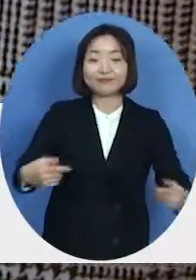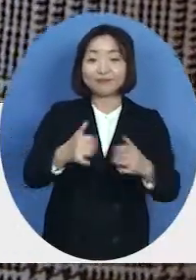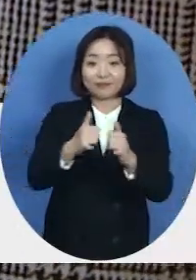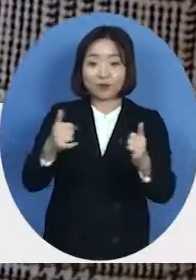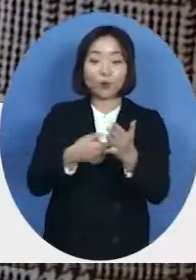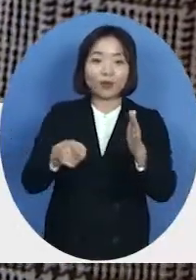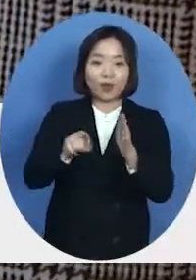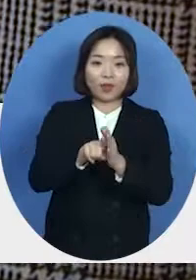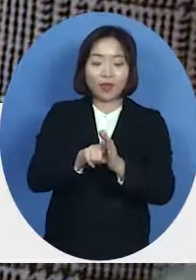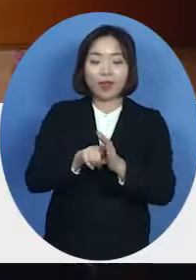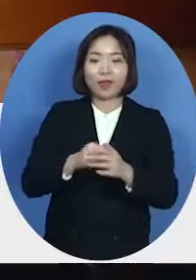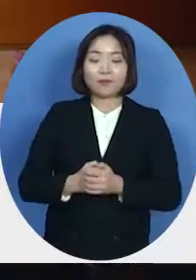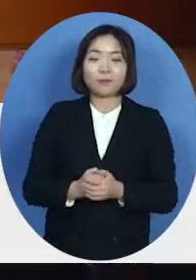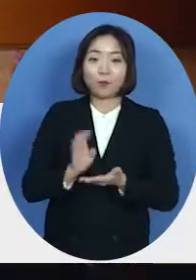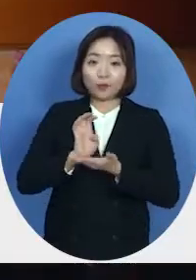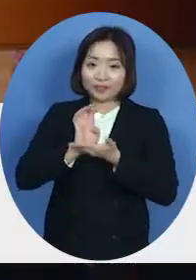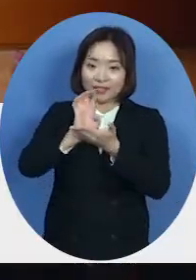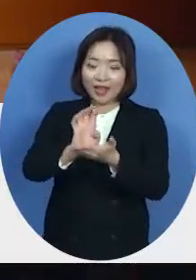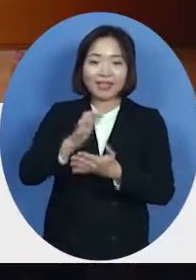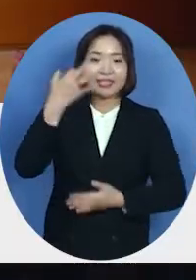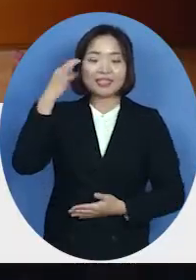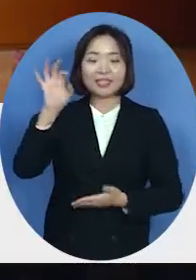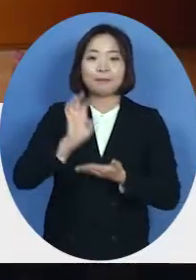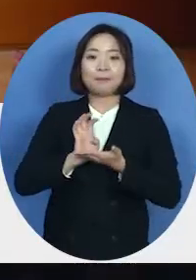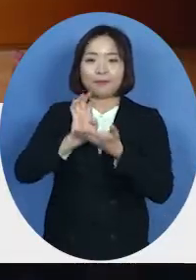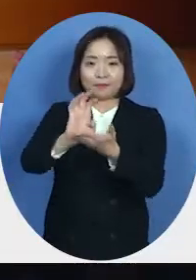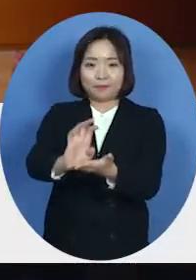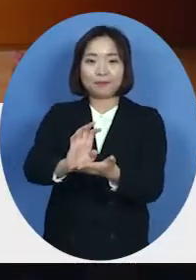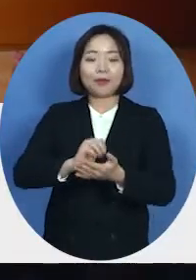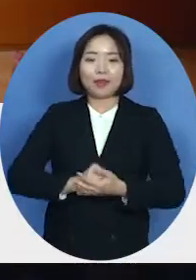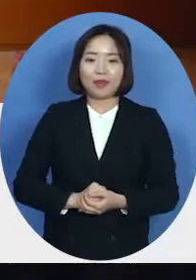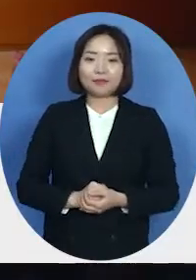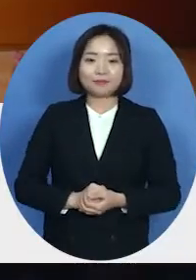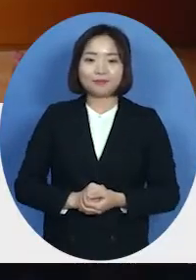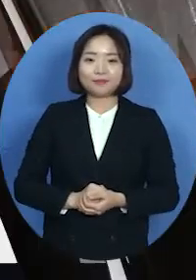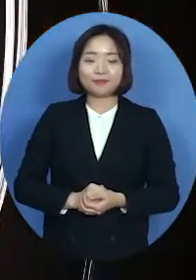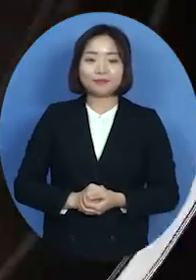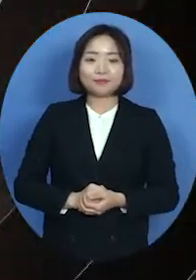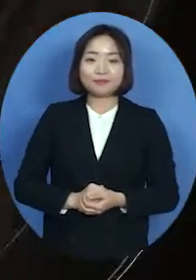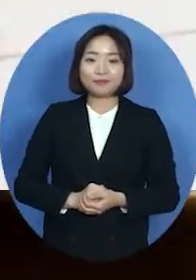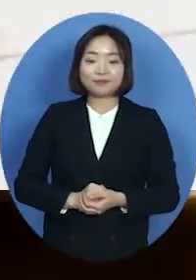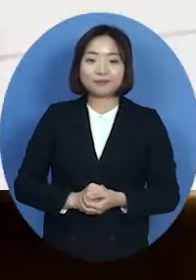참여한 자원봉사자 를 위해 용자 끄적 및 인증패 가 수여되었습니다